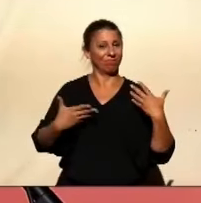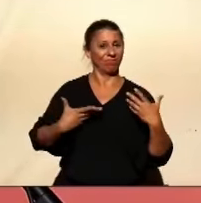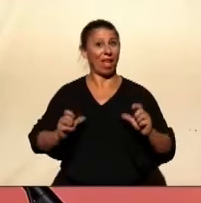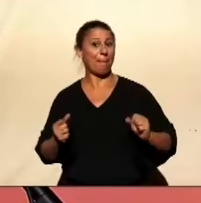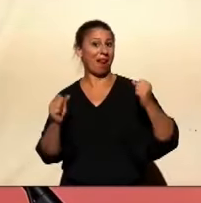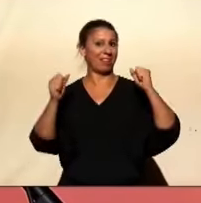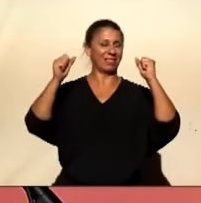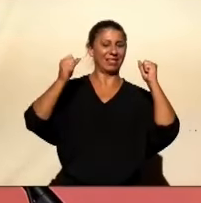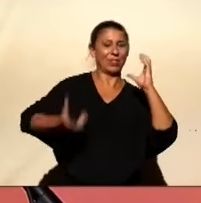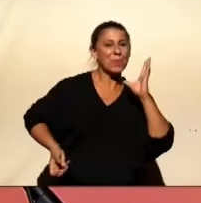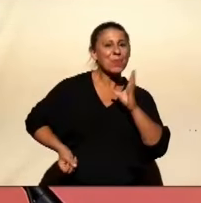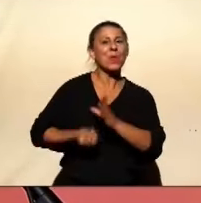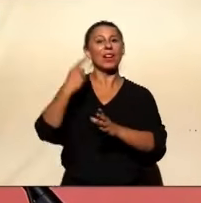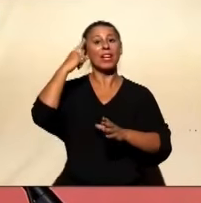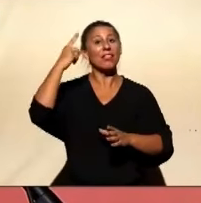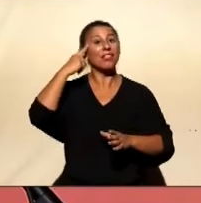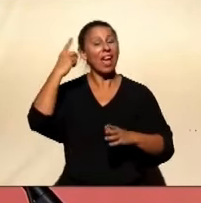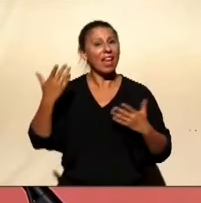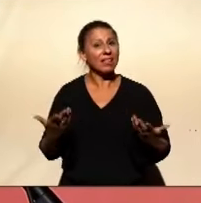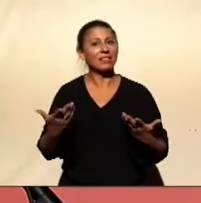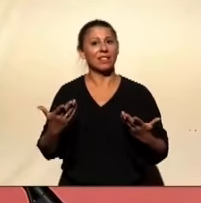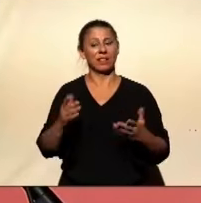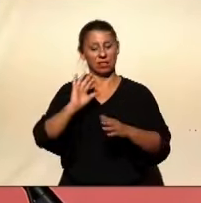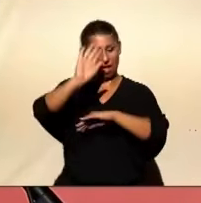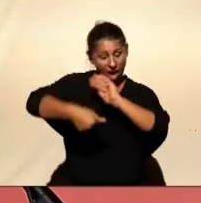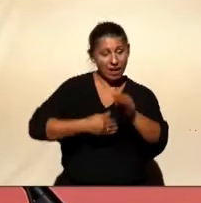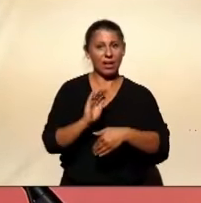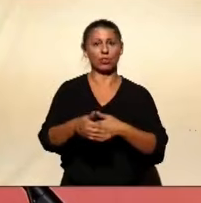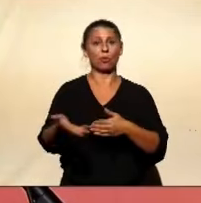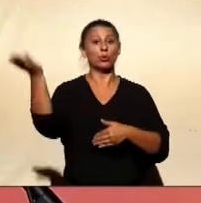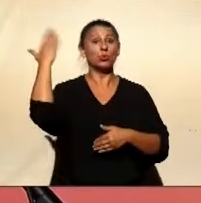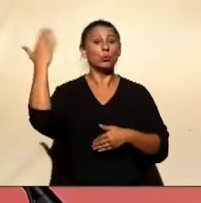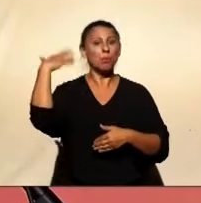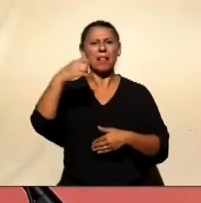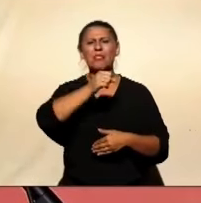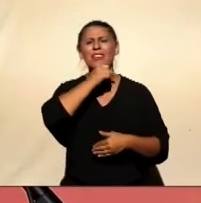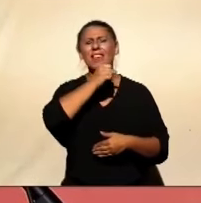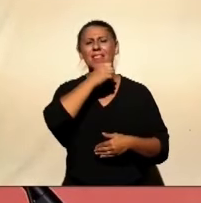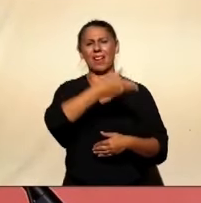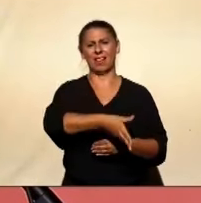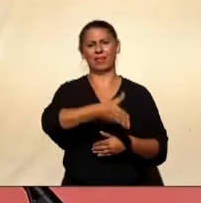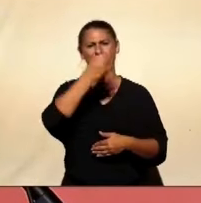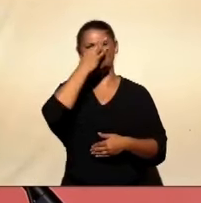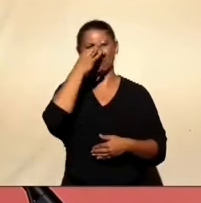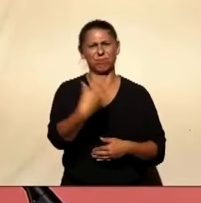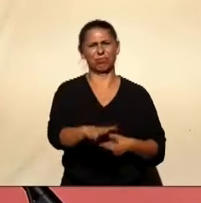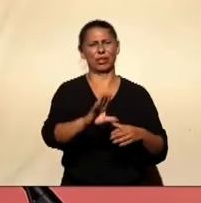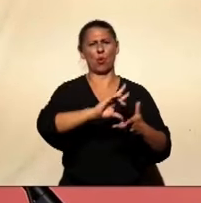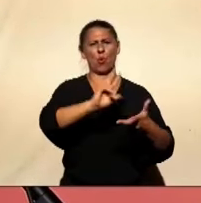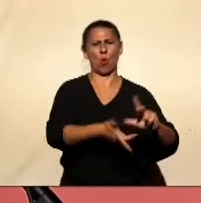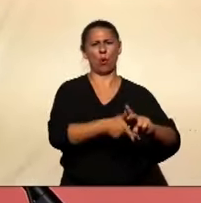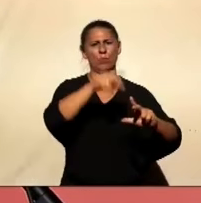επαναστατικές καινοτόμες ιδέες για την ανατροπή του παλιού και γερασμένου σάπιου κόσμου